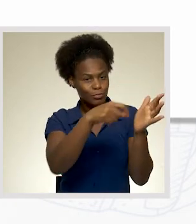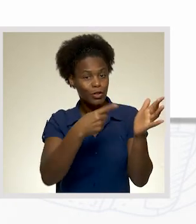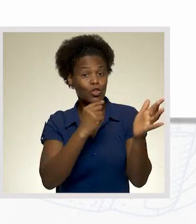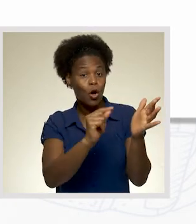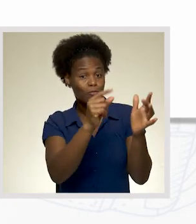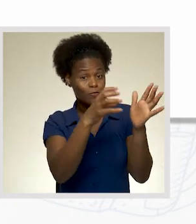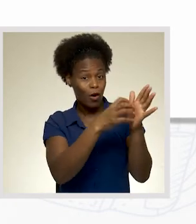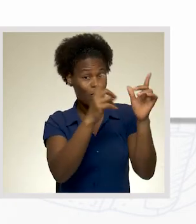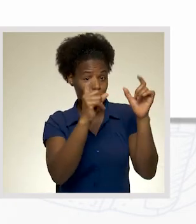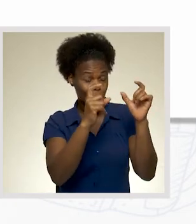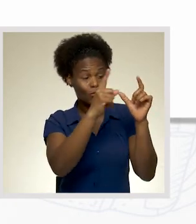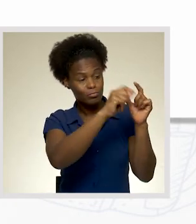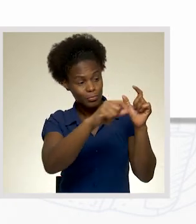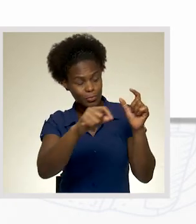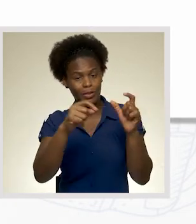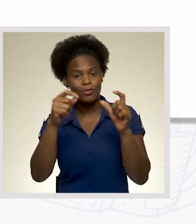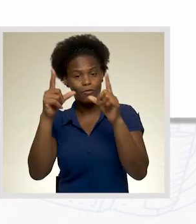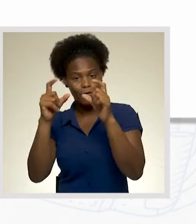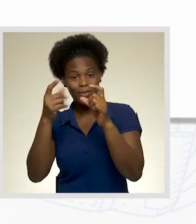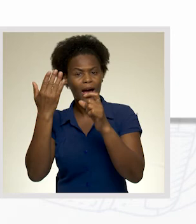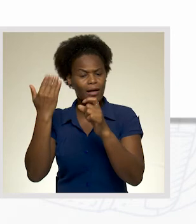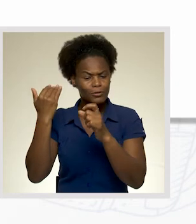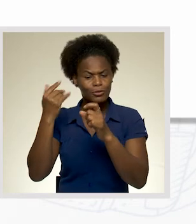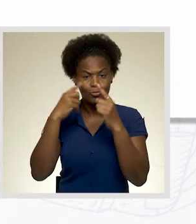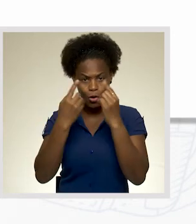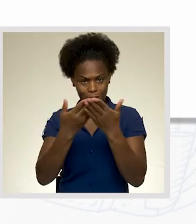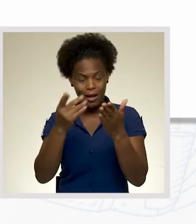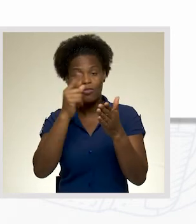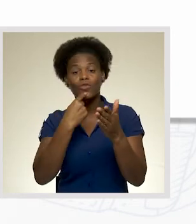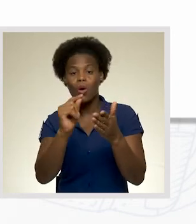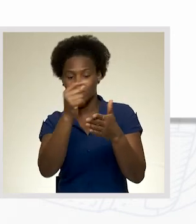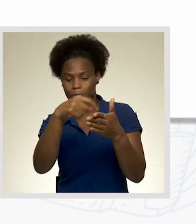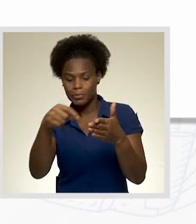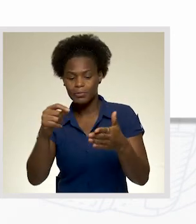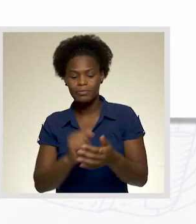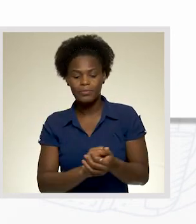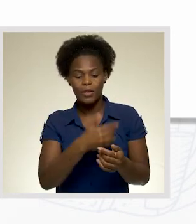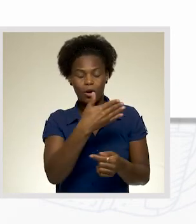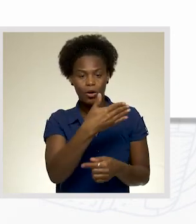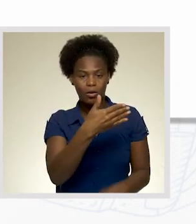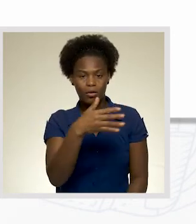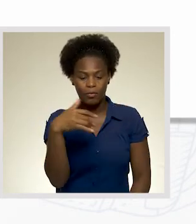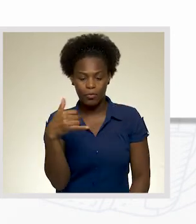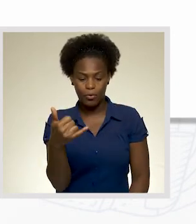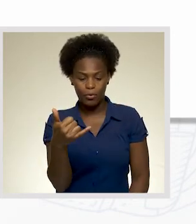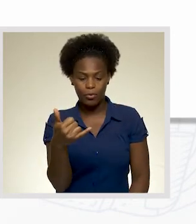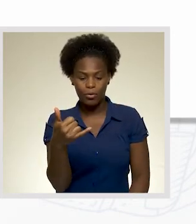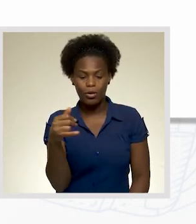chaque photo. Les photos que je vais vous montrer là. 1, 2,